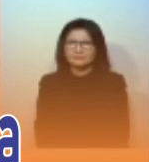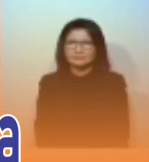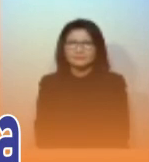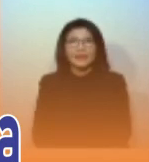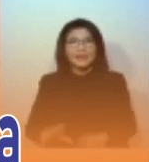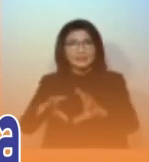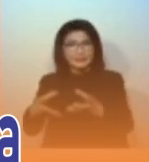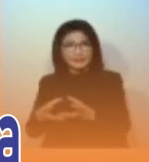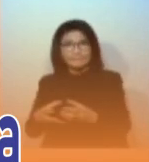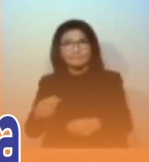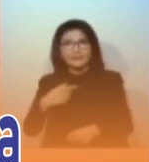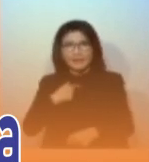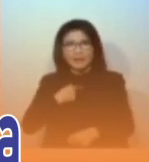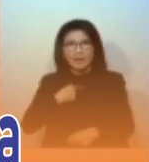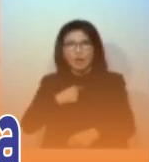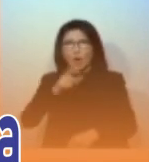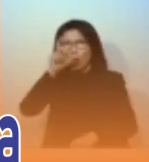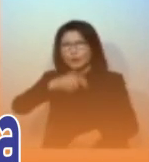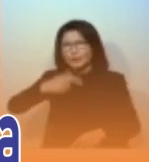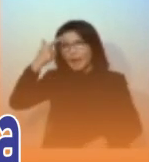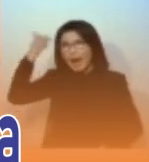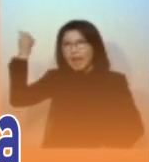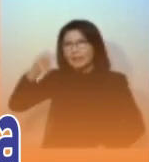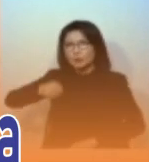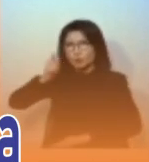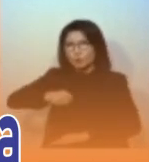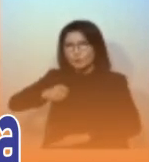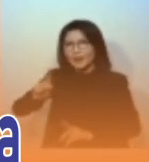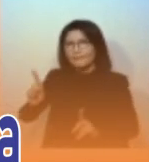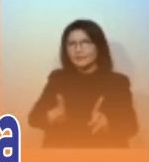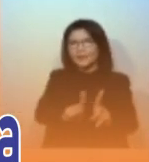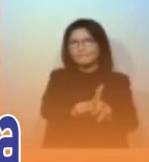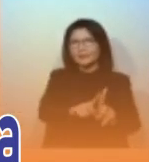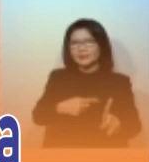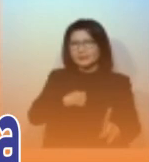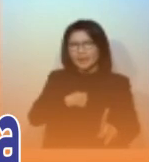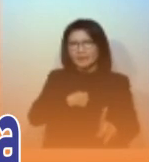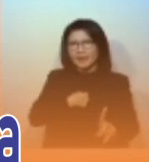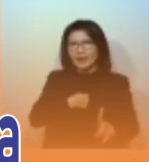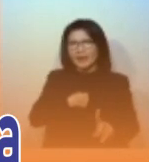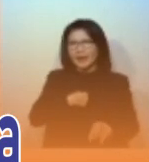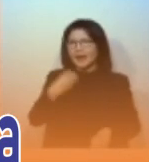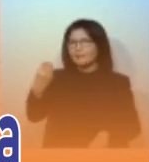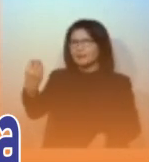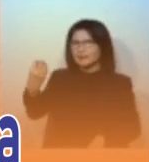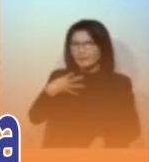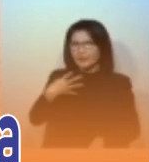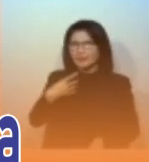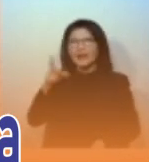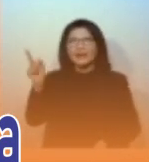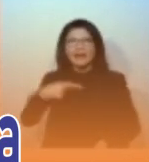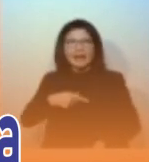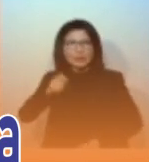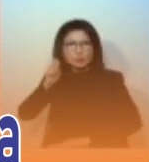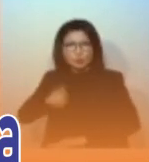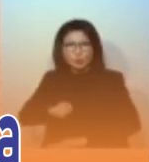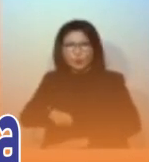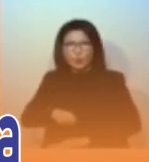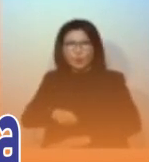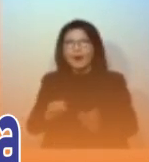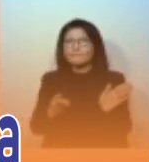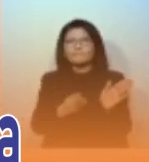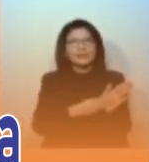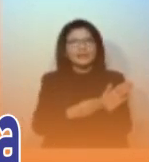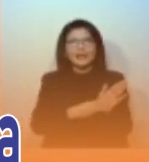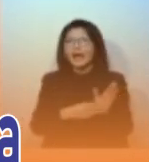tim saya, para pakar hukum yang mendampingi saya menyampaikan bahwa dari segi hukum tidak ada